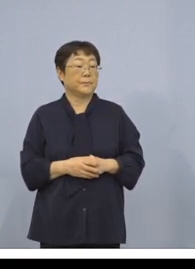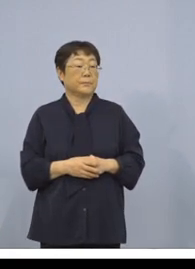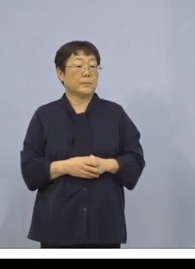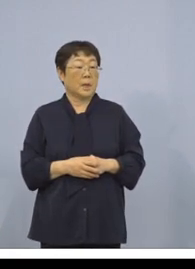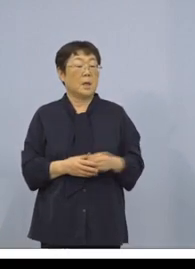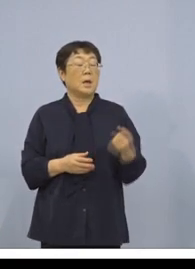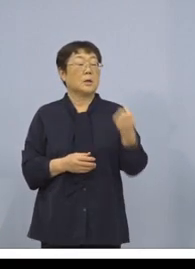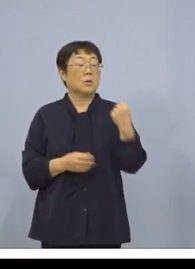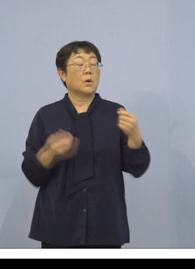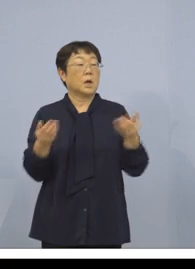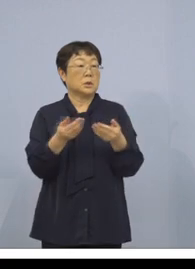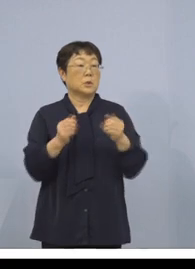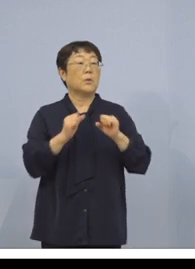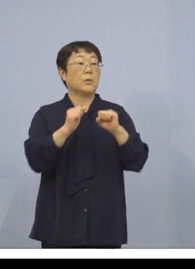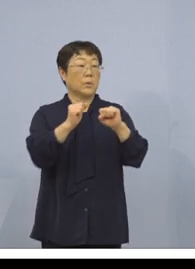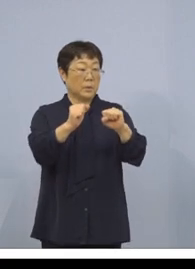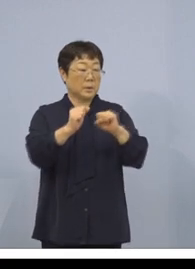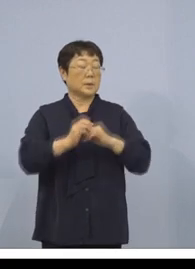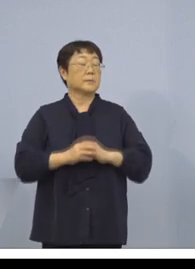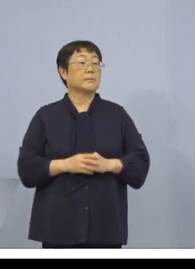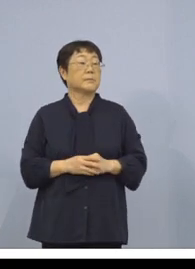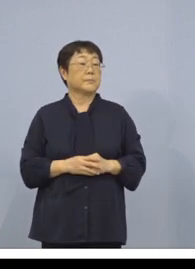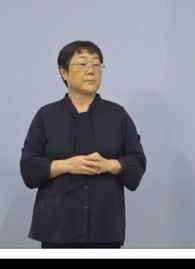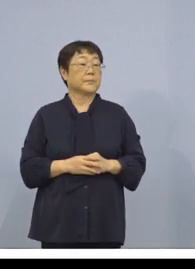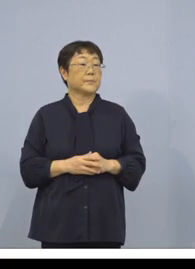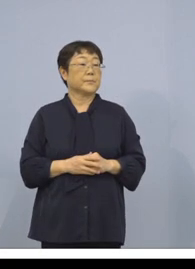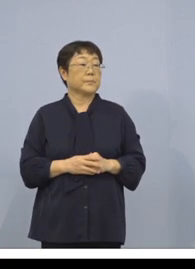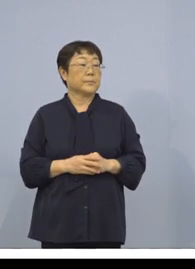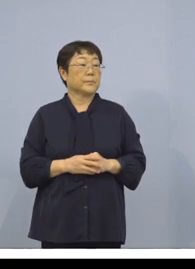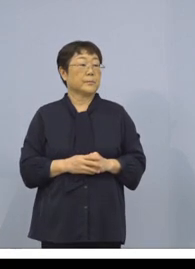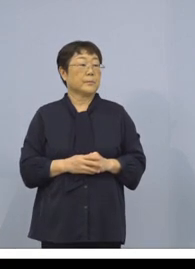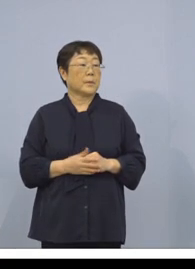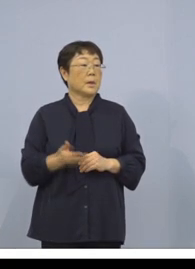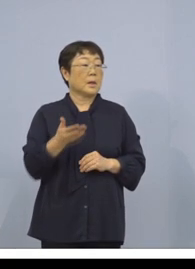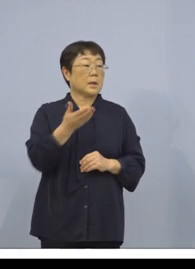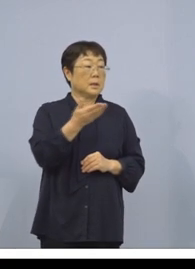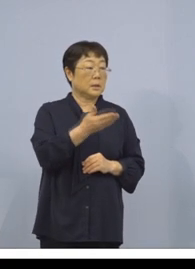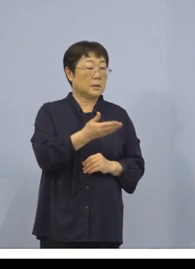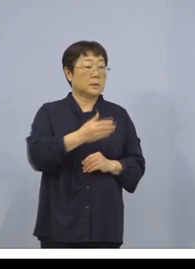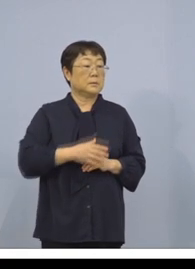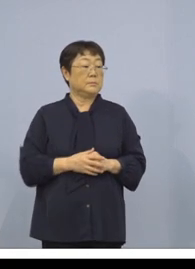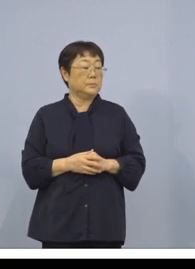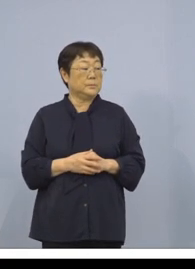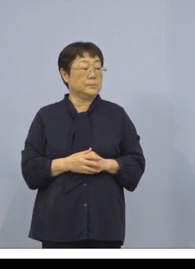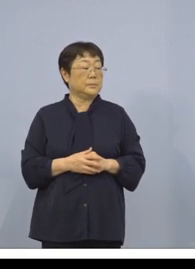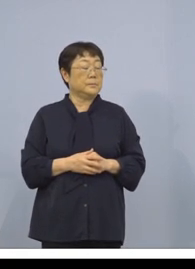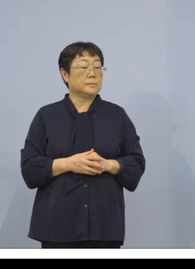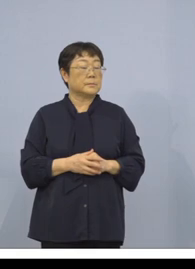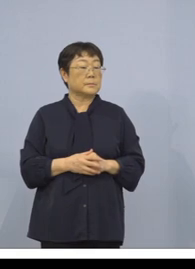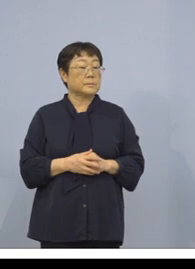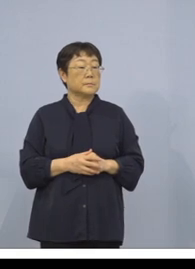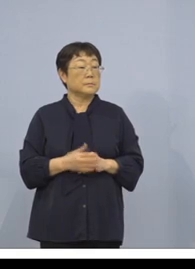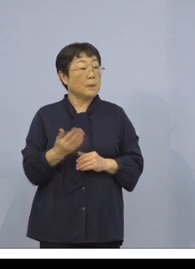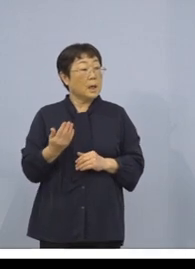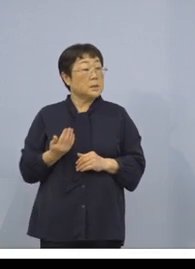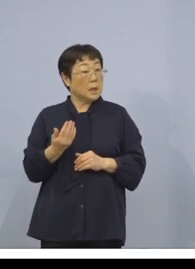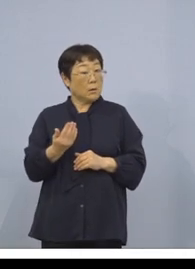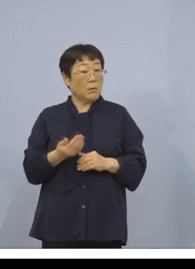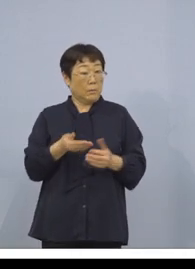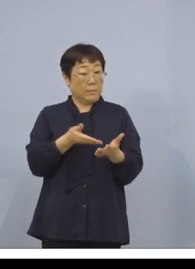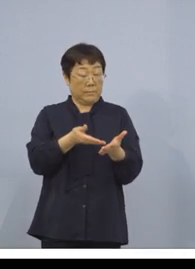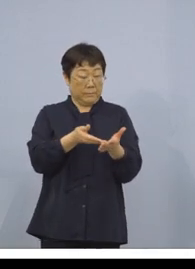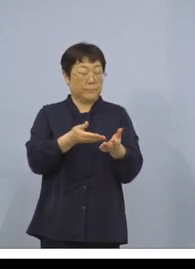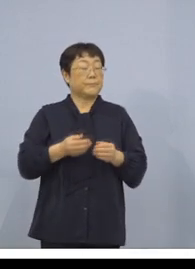強化事業をさせていただきます。はい、続きまして、それとちょっと前後者言いますけど